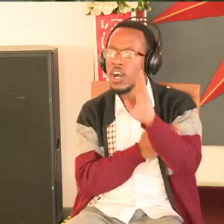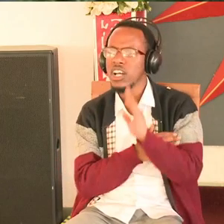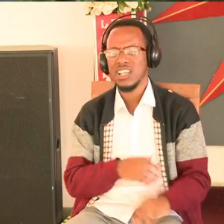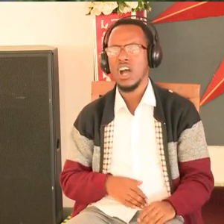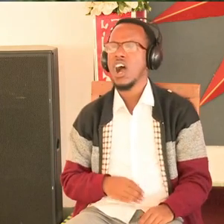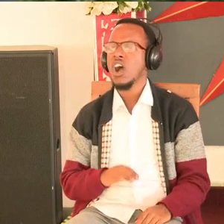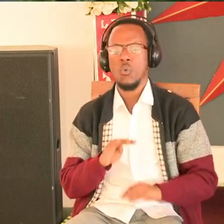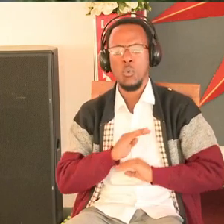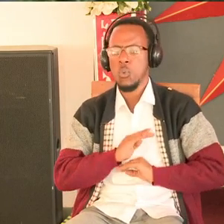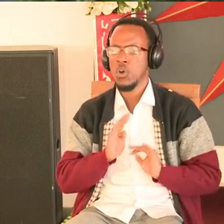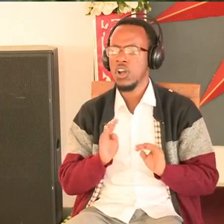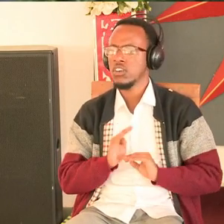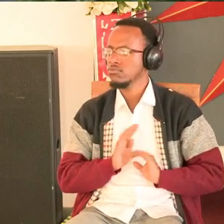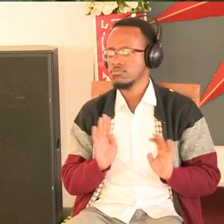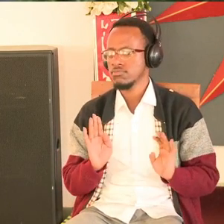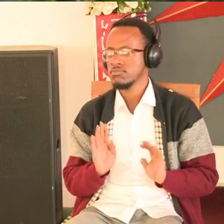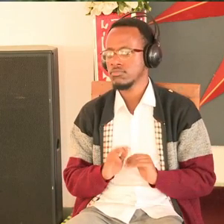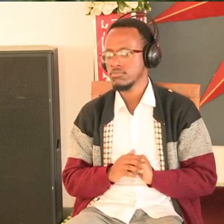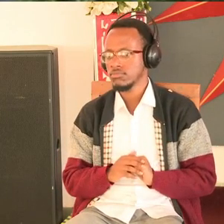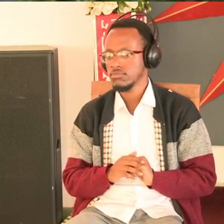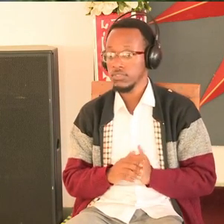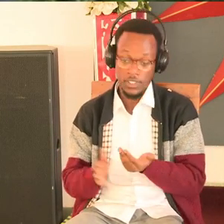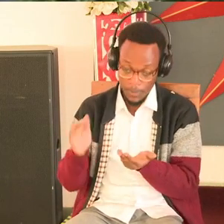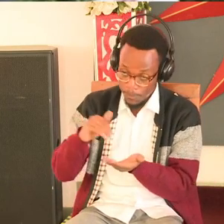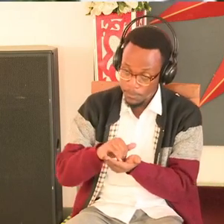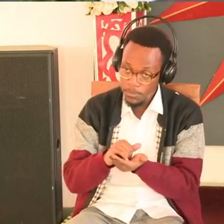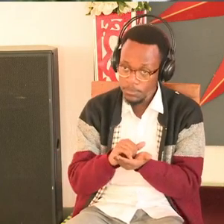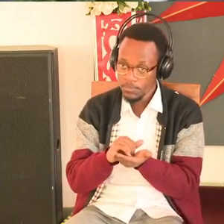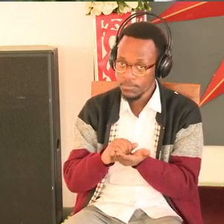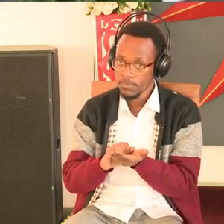rwose yarahagijwe kandi rwose